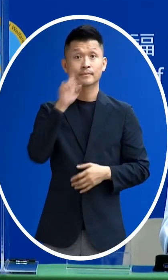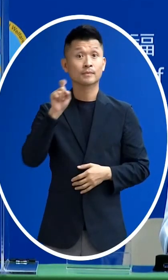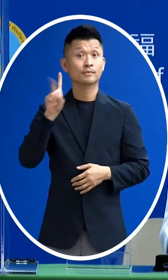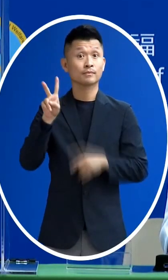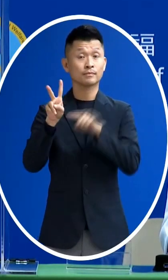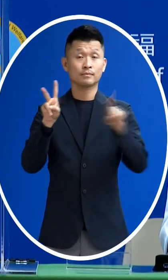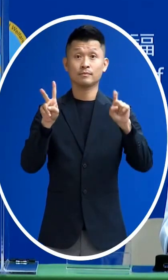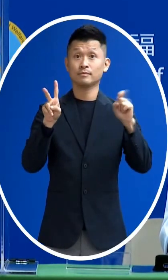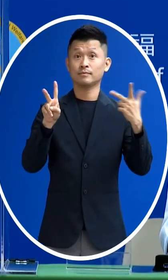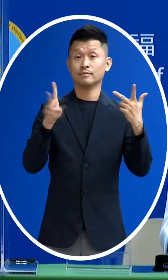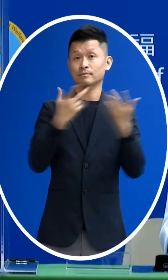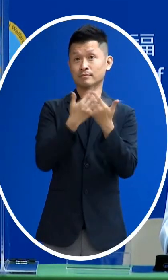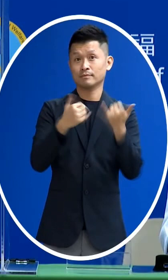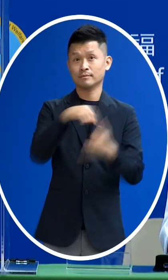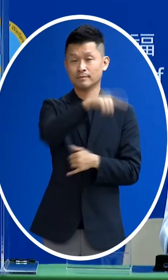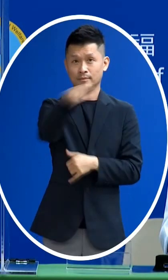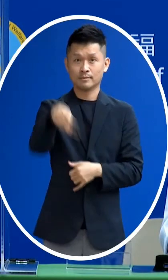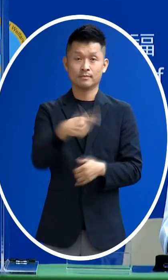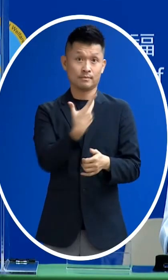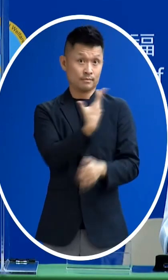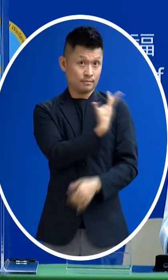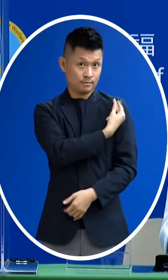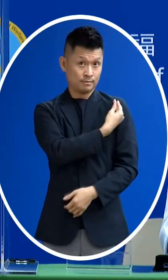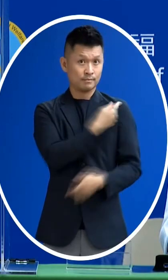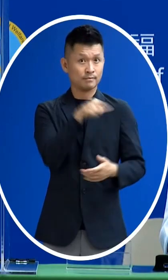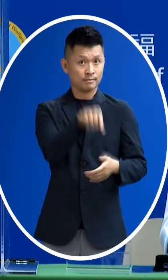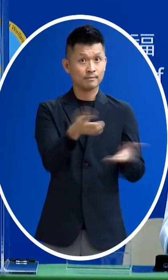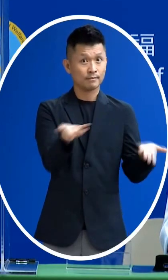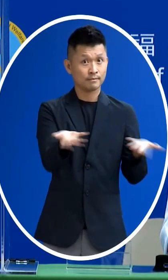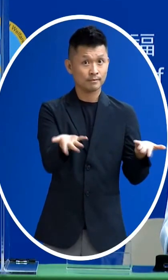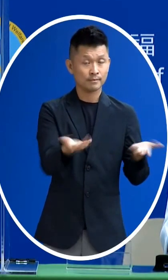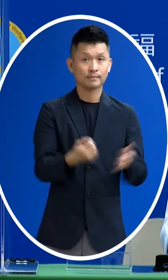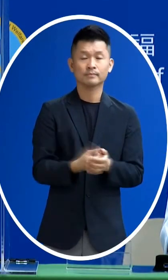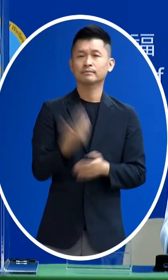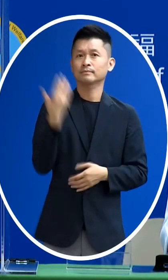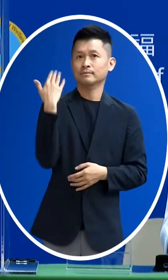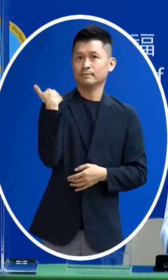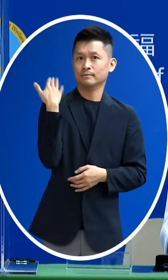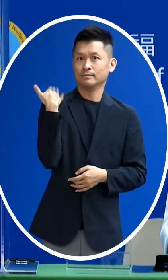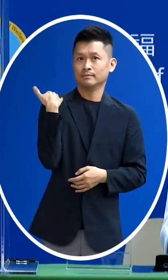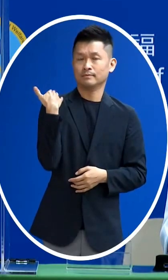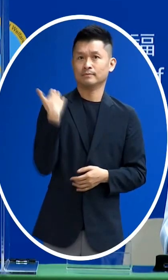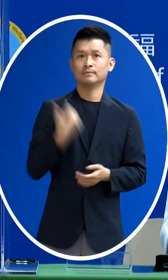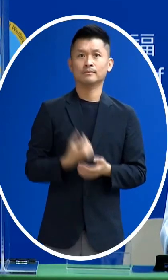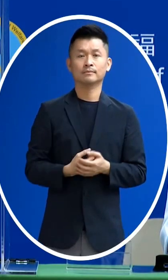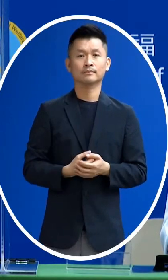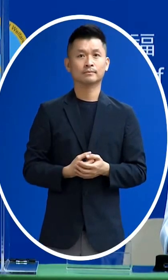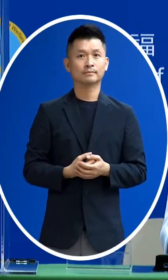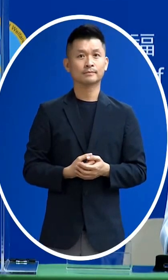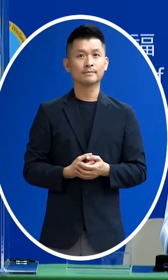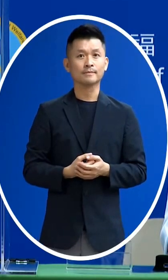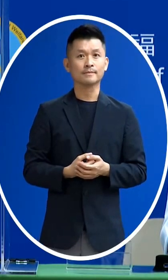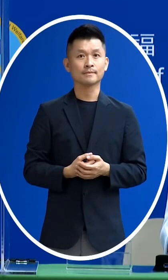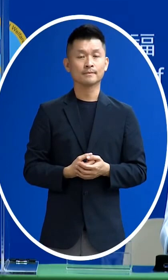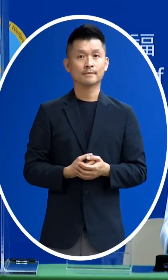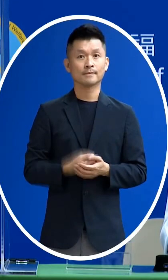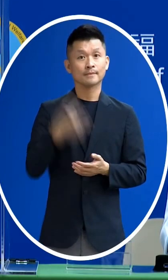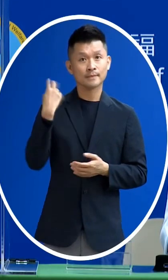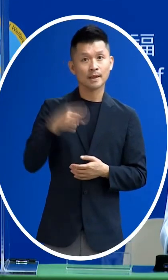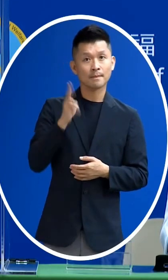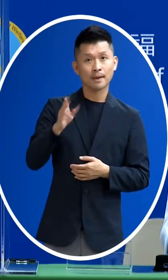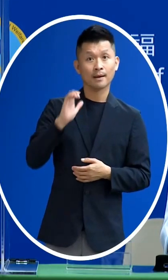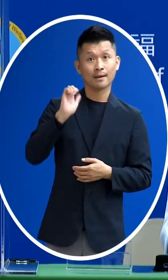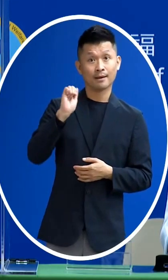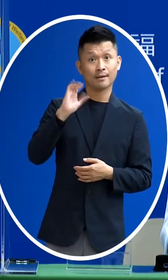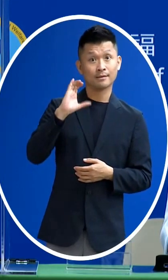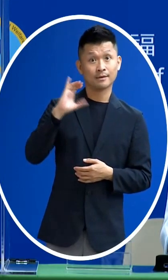12到17岁的这个学生接种的部分，那先前事实上我们会说，就是会再请 ACIP